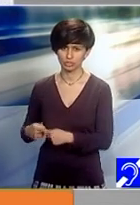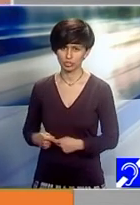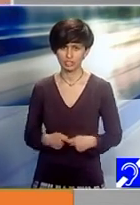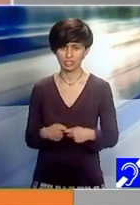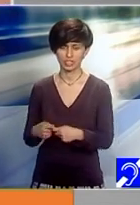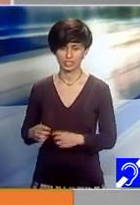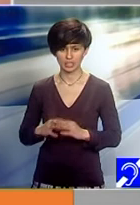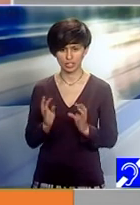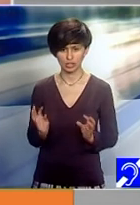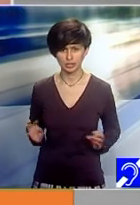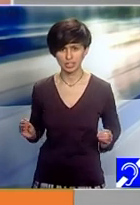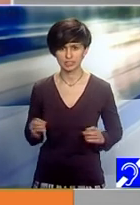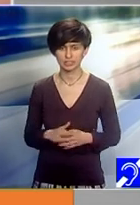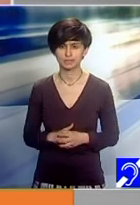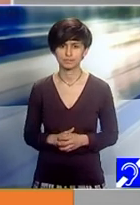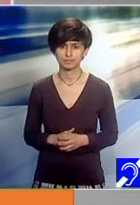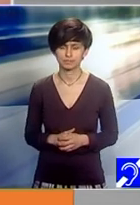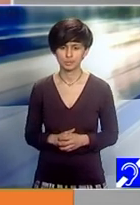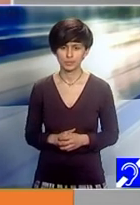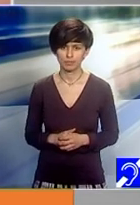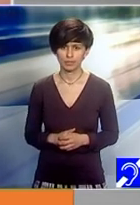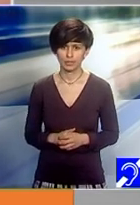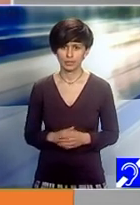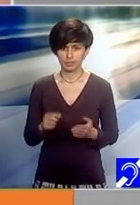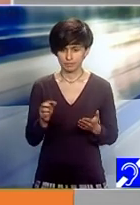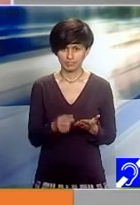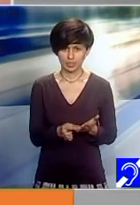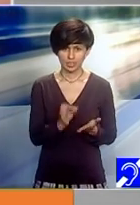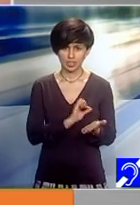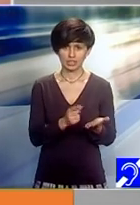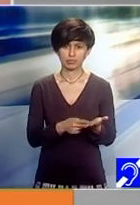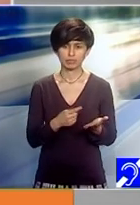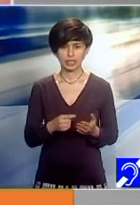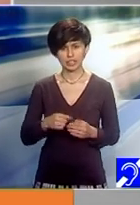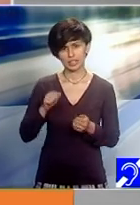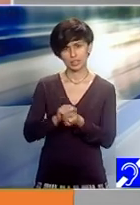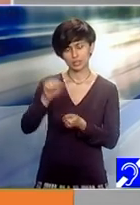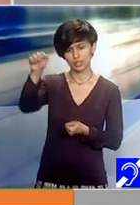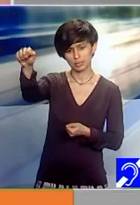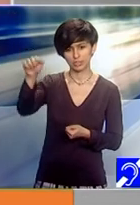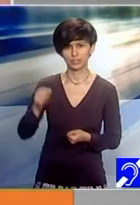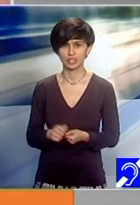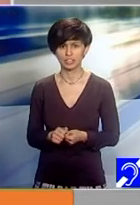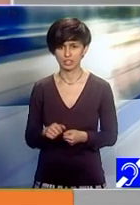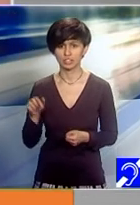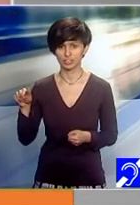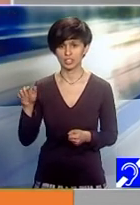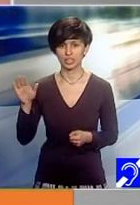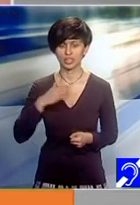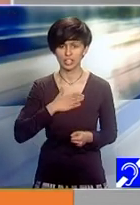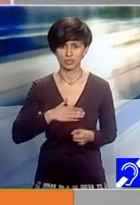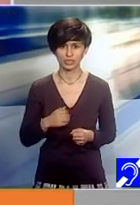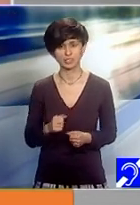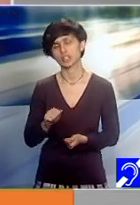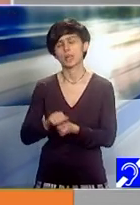au calendarul protestelor, v-ați suprapune și ei pichetează prefecturile mâine, de exemplu, da.